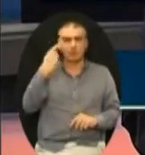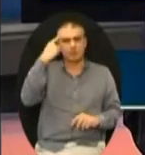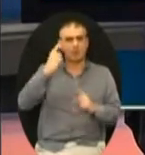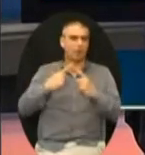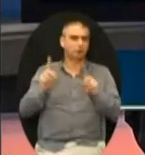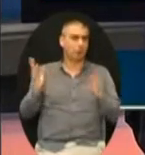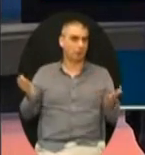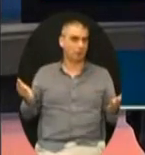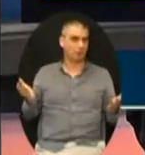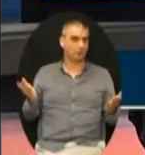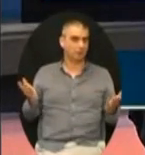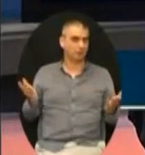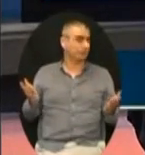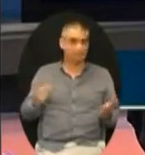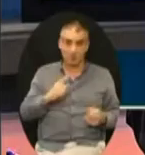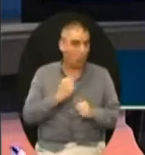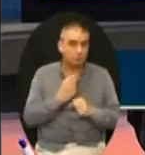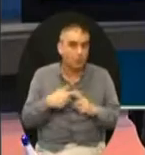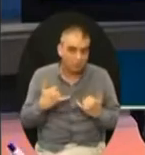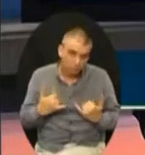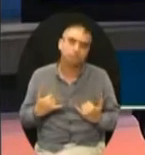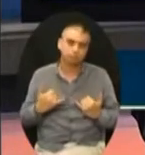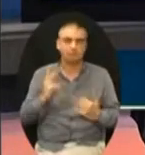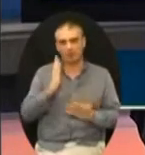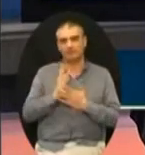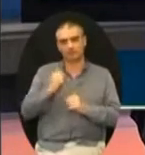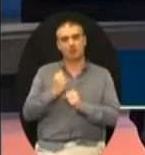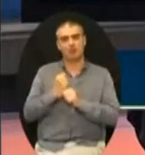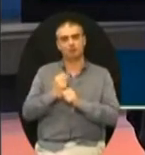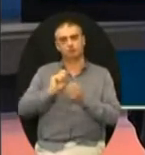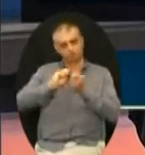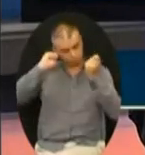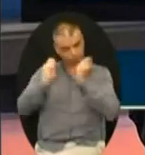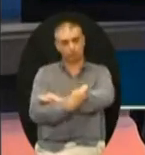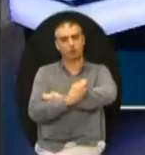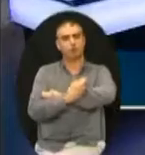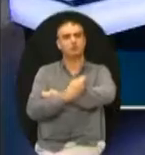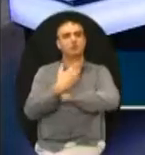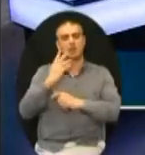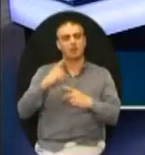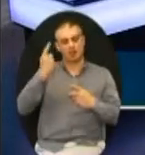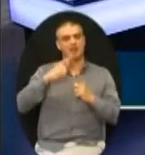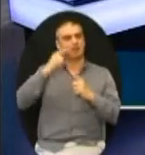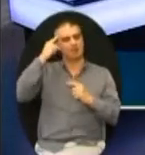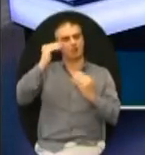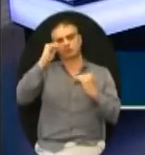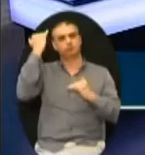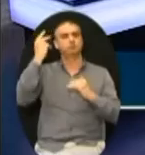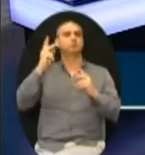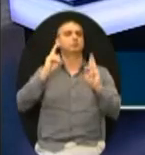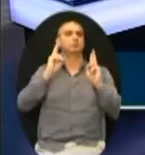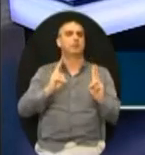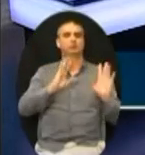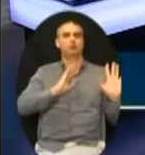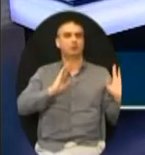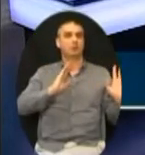דעה. כן, ואם זה לא נעשה עד היום, אז כן, הגיע הזמן למטמורפוזה, הגיע הזמן להקצין עמדות, זה יעצור את